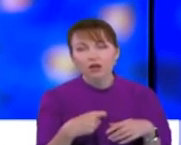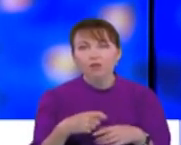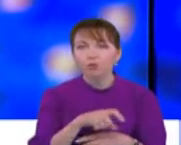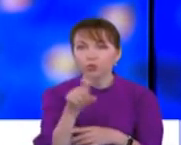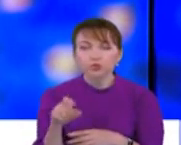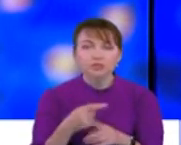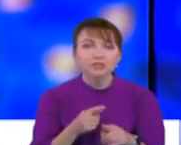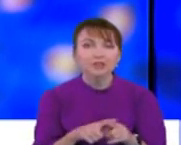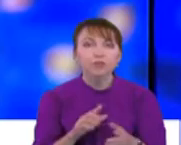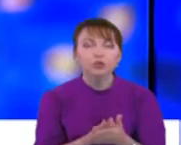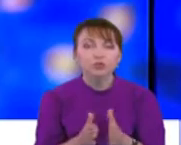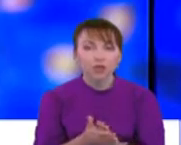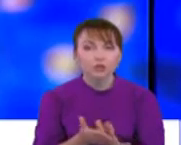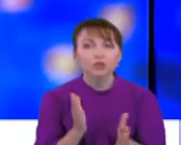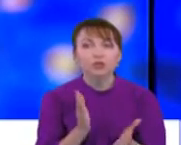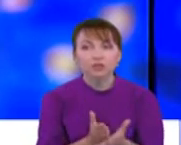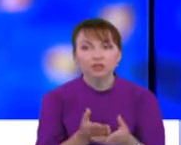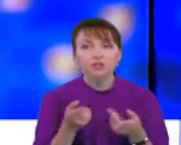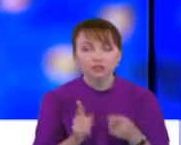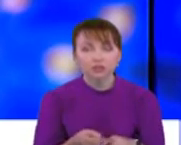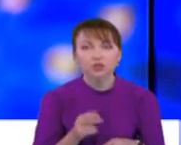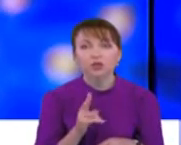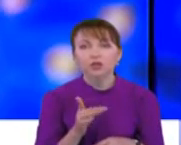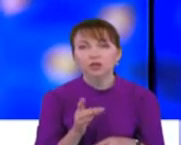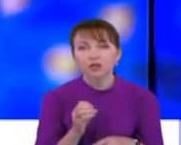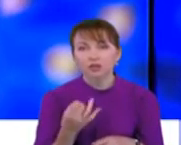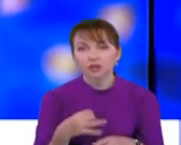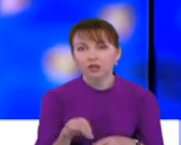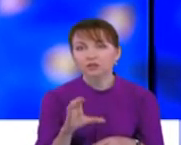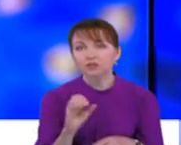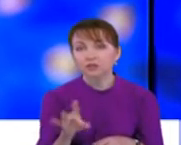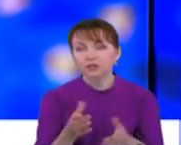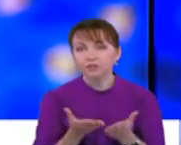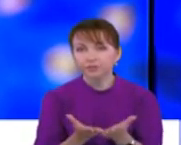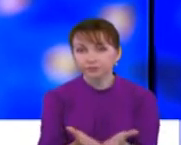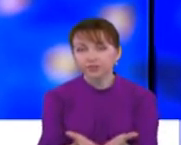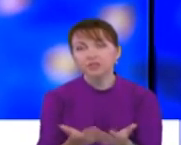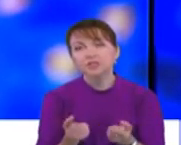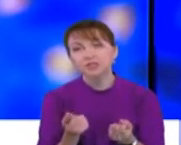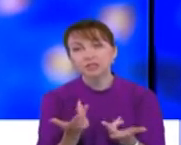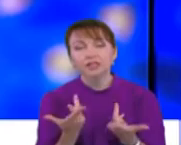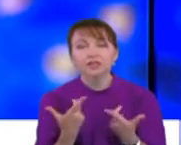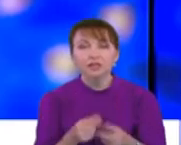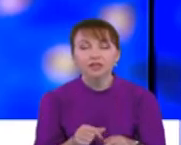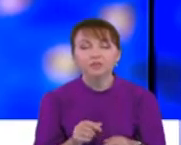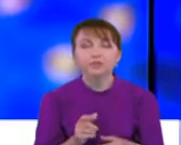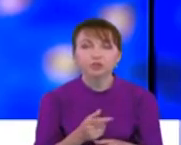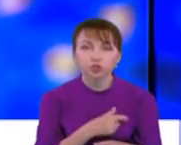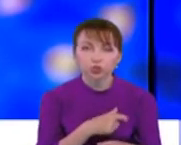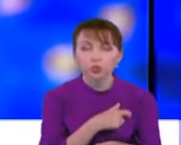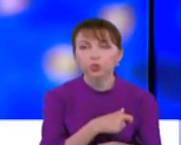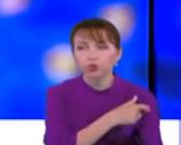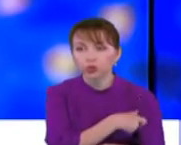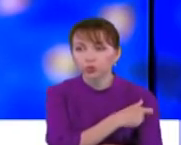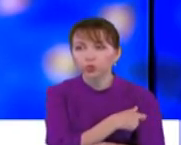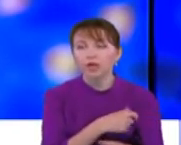по стану є дійсно крейсери, це треба говорити про це, скільки, де, як вони чергують і так далі. Але не, є такі